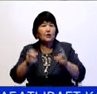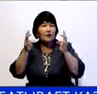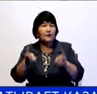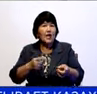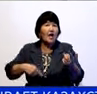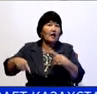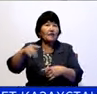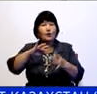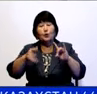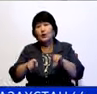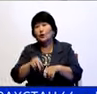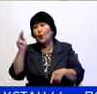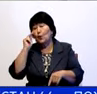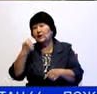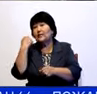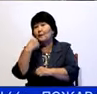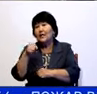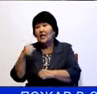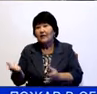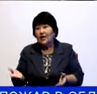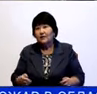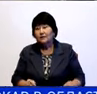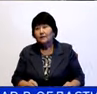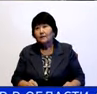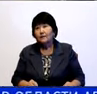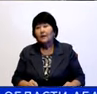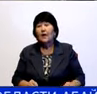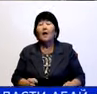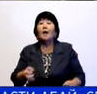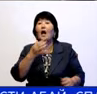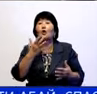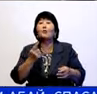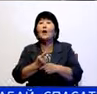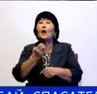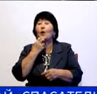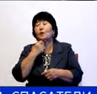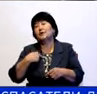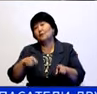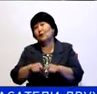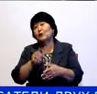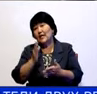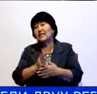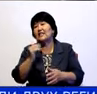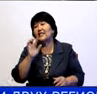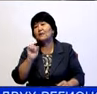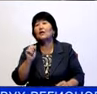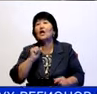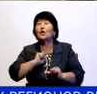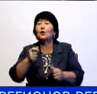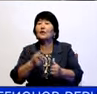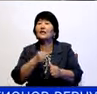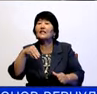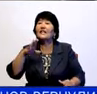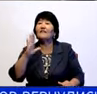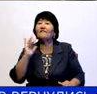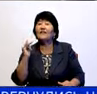виртуальном пространстве, и учатся их преодолевать. Как в любых комиксах, в моих комиксах тоже есть кибергерой. Его зовут Тиви.